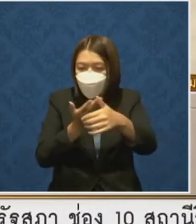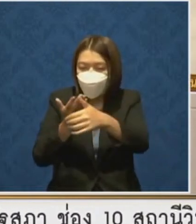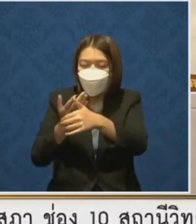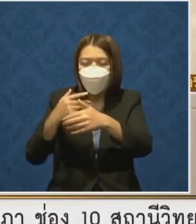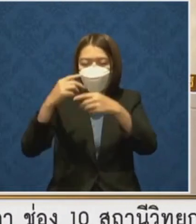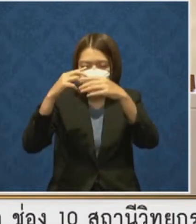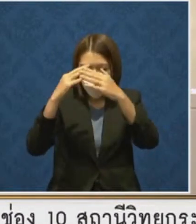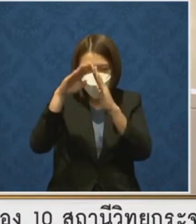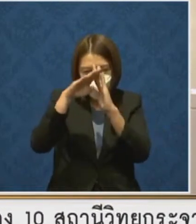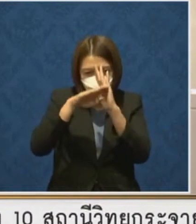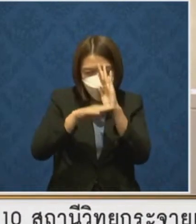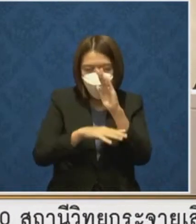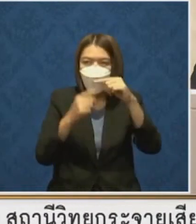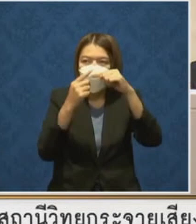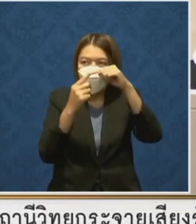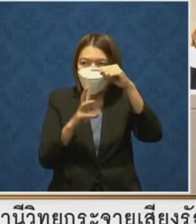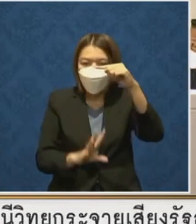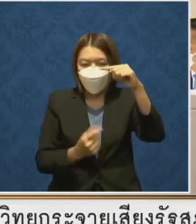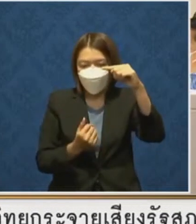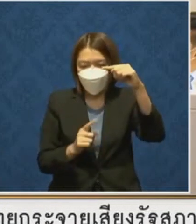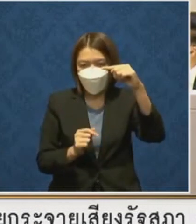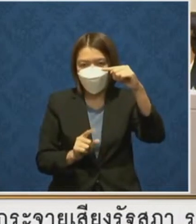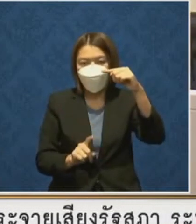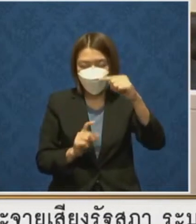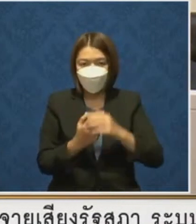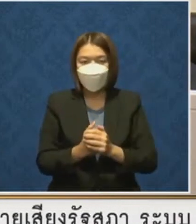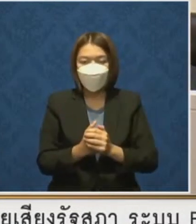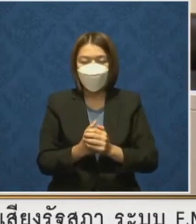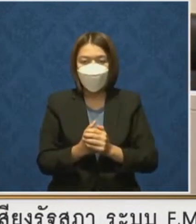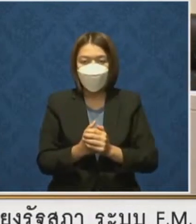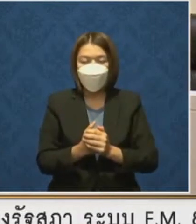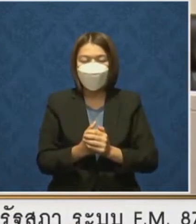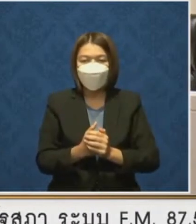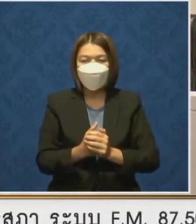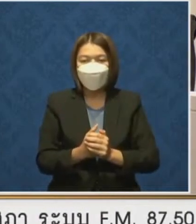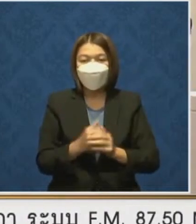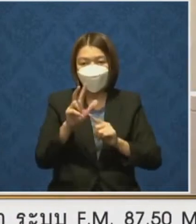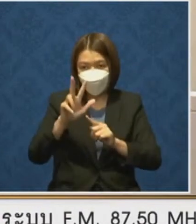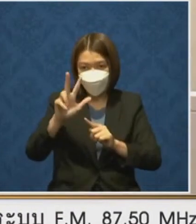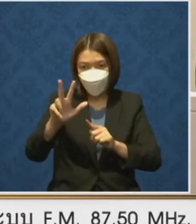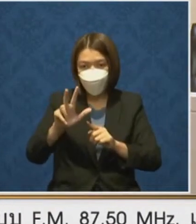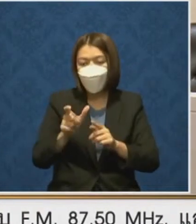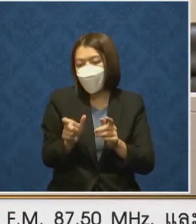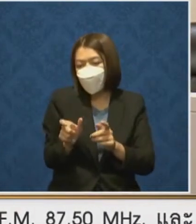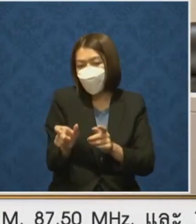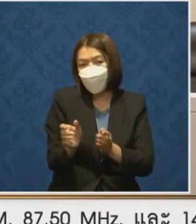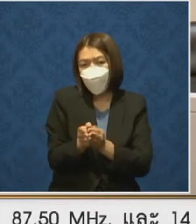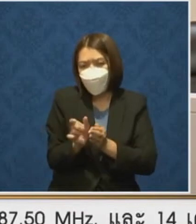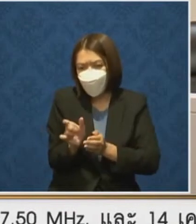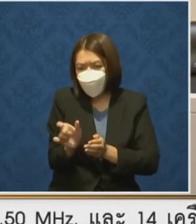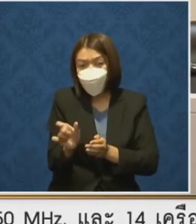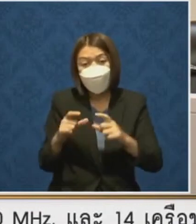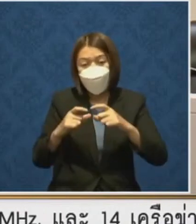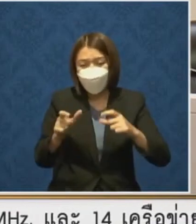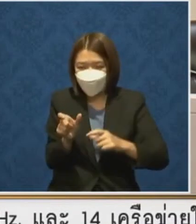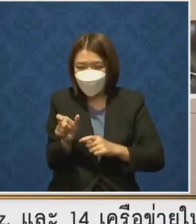การเมืองอีกฉากหนึ่งซึ่งเราก็รู้ว่าทุกคนต้องโหวตให้ผ่านอยู่แล้วไม่มีทางที่จะไม่ผ่านมากหรือน้อยก็อีกอย่างหนึ่งค